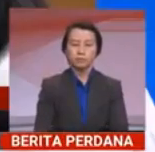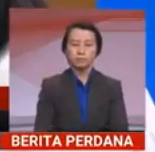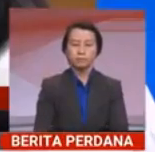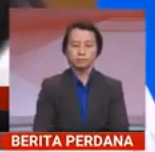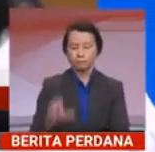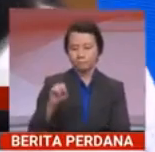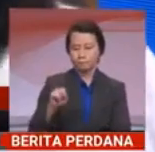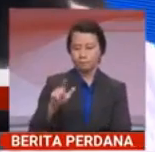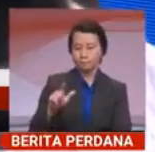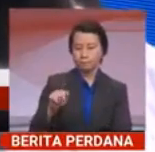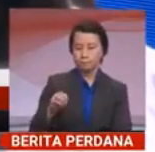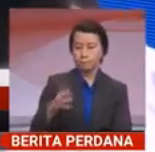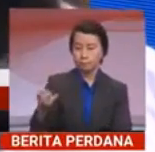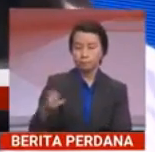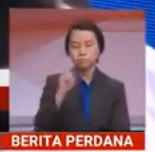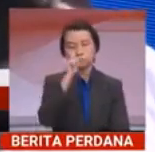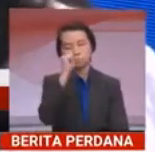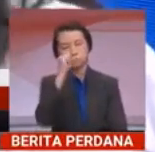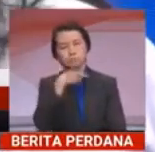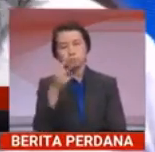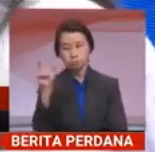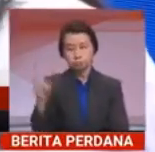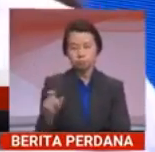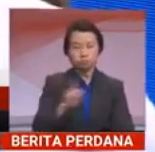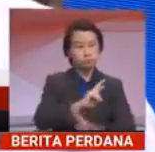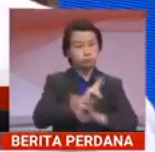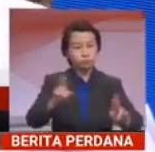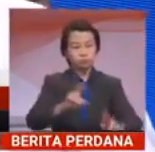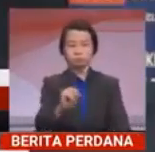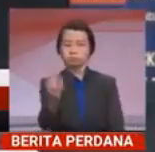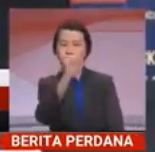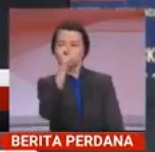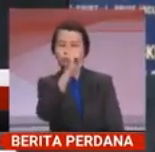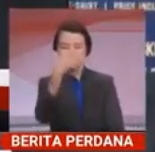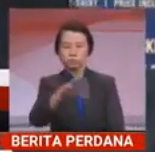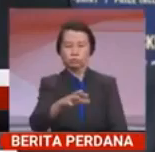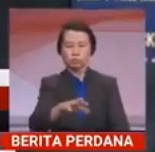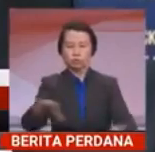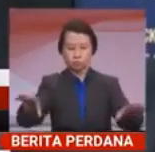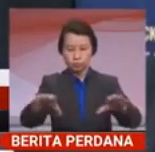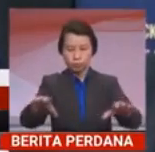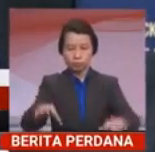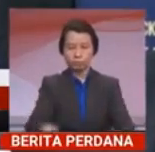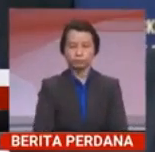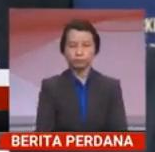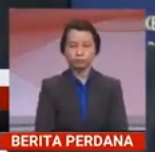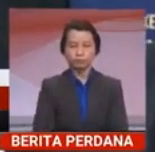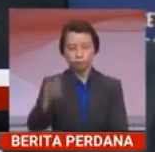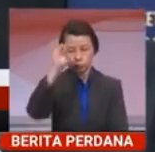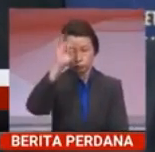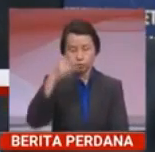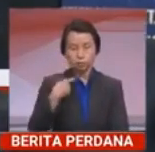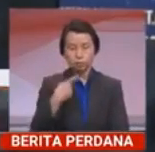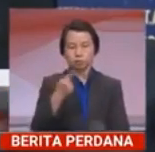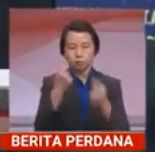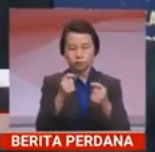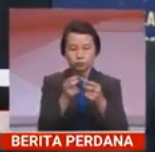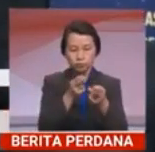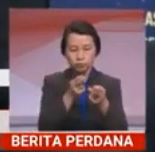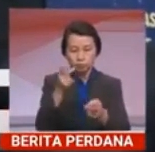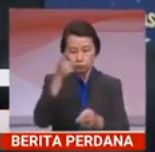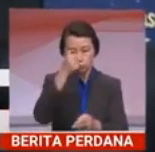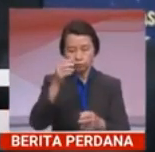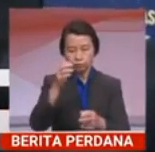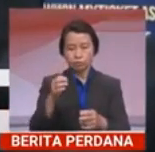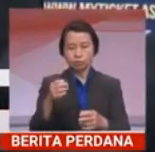Menurut Zamani yang juga merupakan vokalisnya, persediaan menjelang konsert telah dilakukan. Tapi gimmick insya-Allah kita cuba usahakanlah. Sebab apa